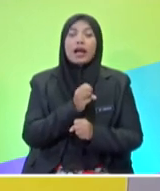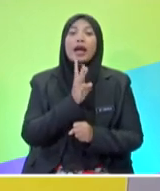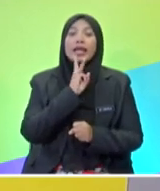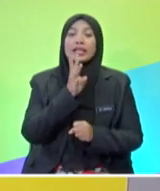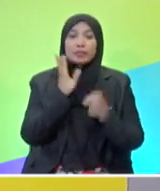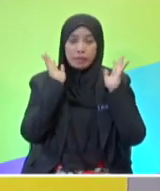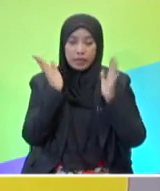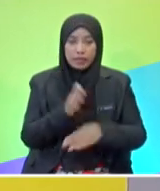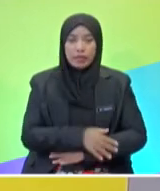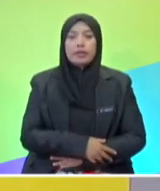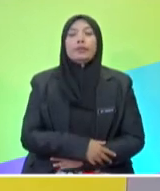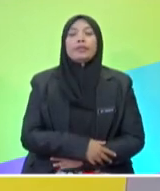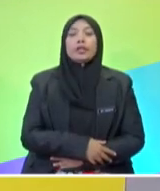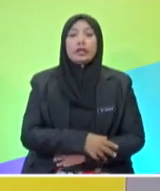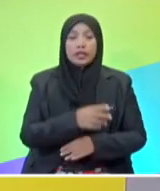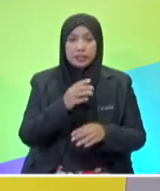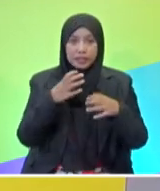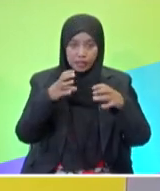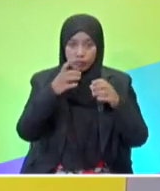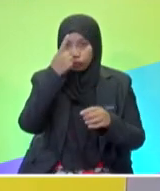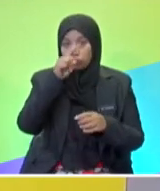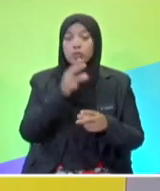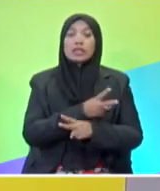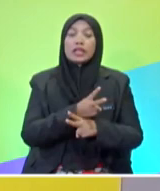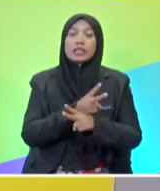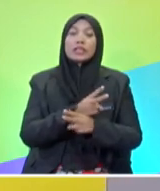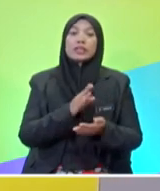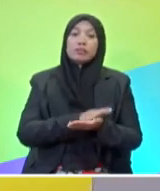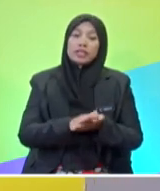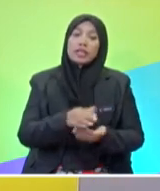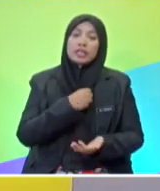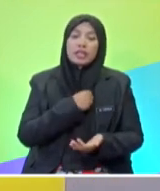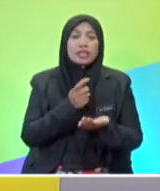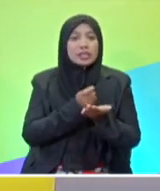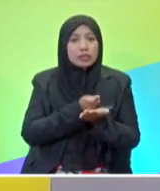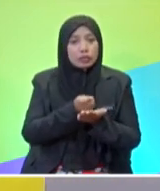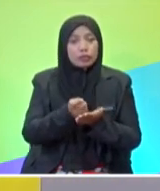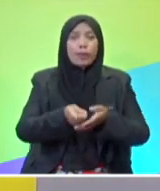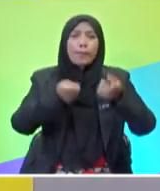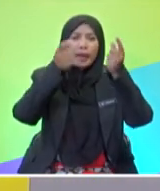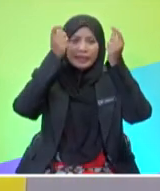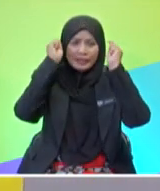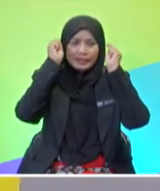pun salah satu cara untuk menjaga kebersihan diri. Seterusnya, mandi.